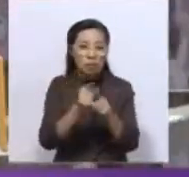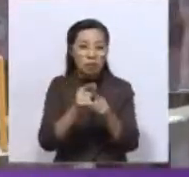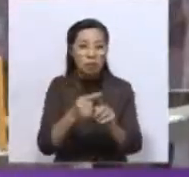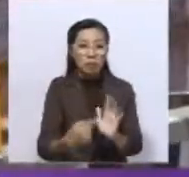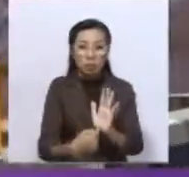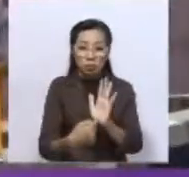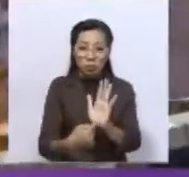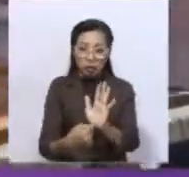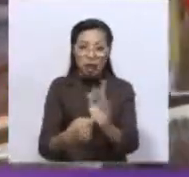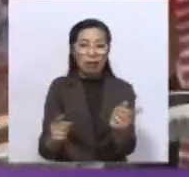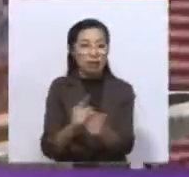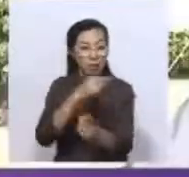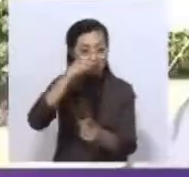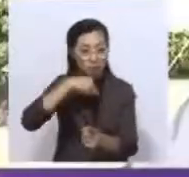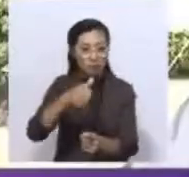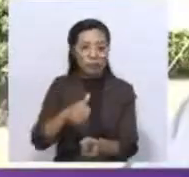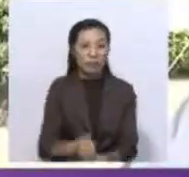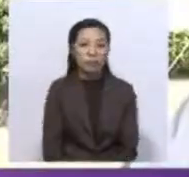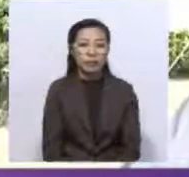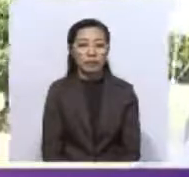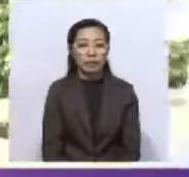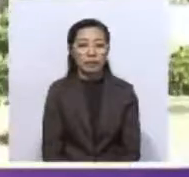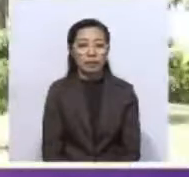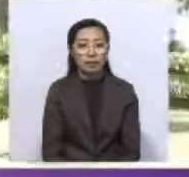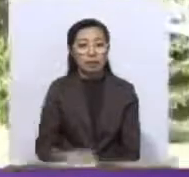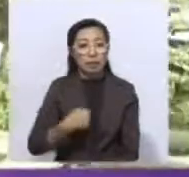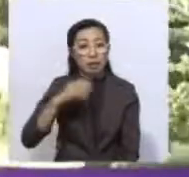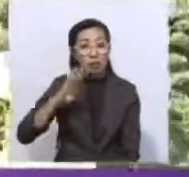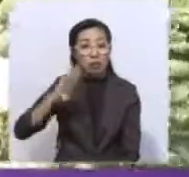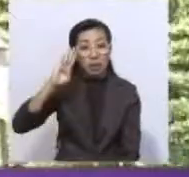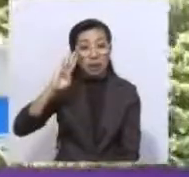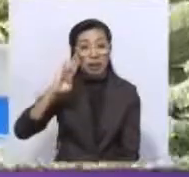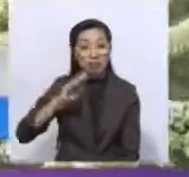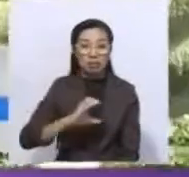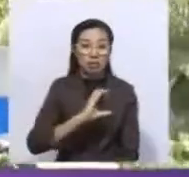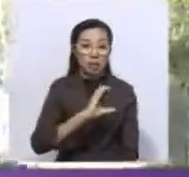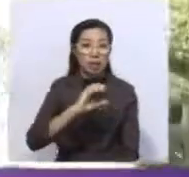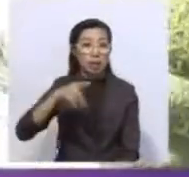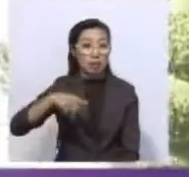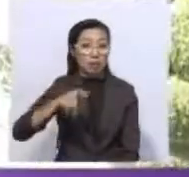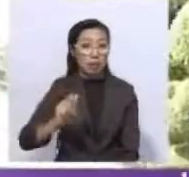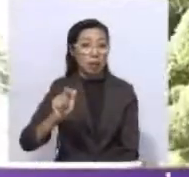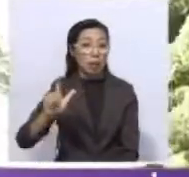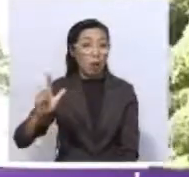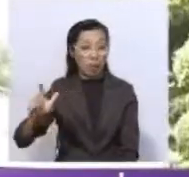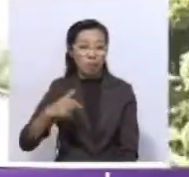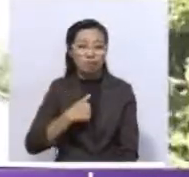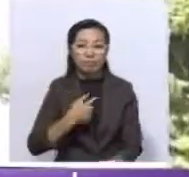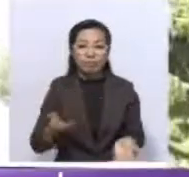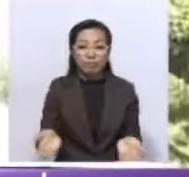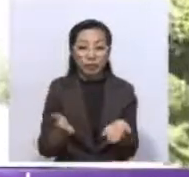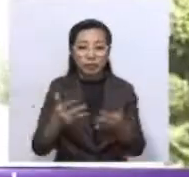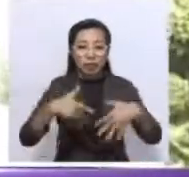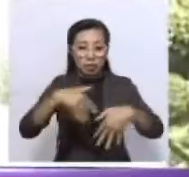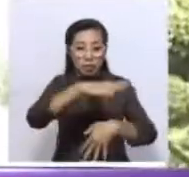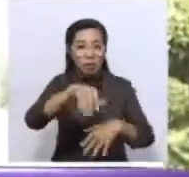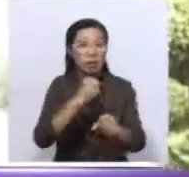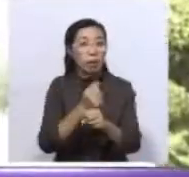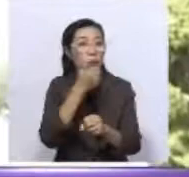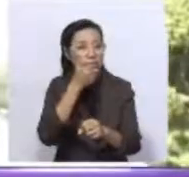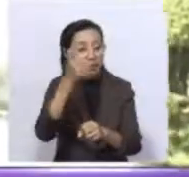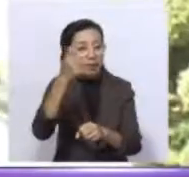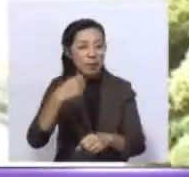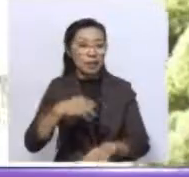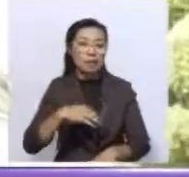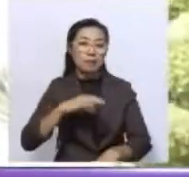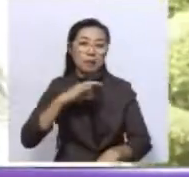ต่อสังคมไทยค่ะ บริษัท CPO มีนโยบายที่จะสนับสนุนให้คนทำความดีแล้วก็มีจิตสาธารณะ